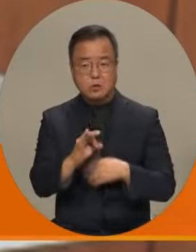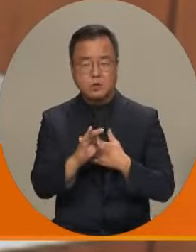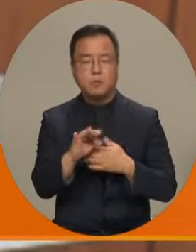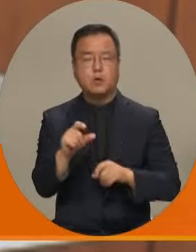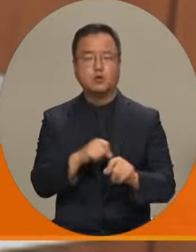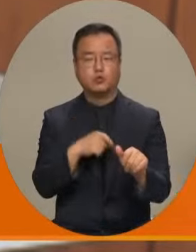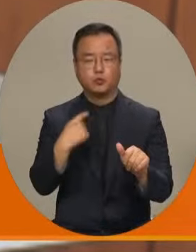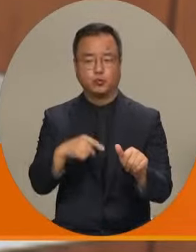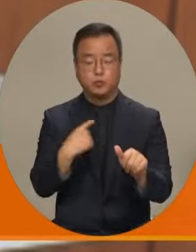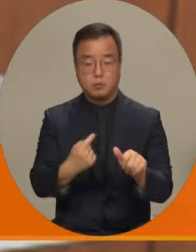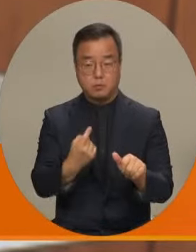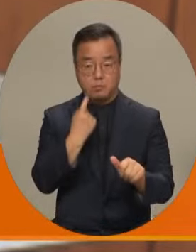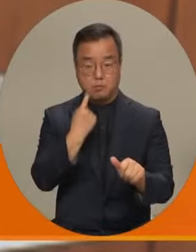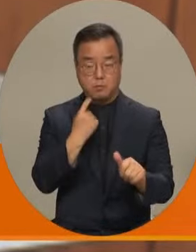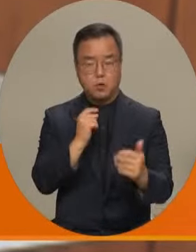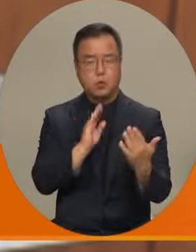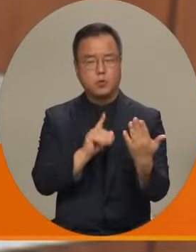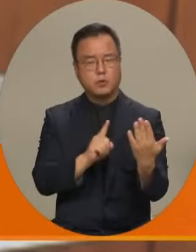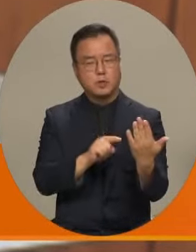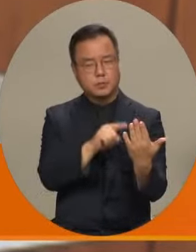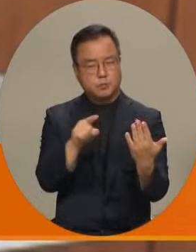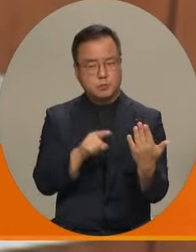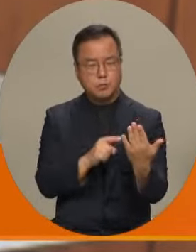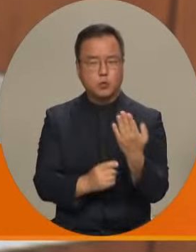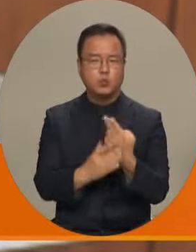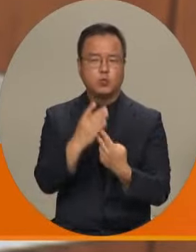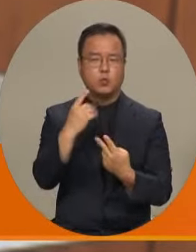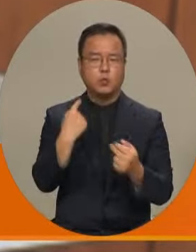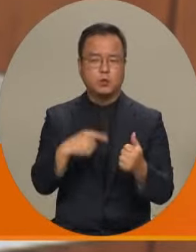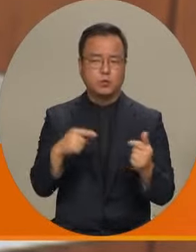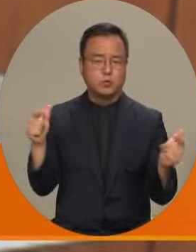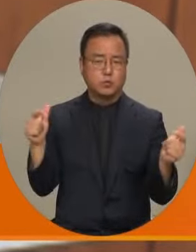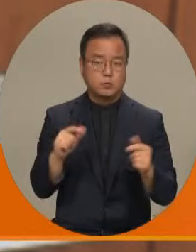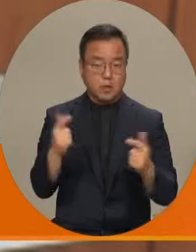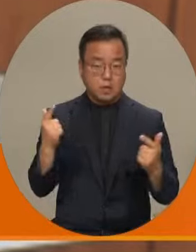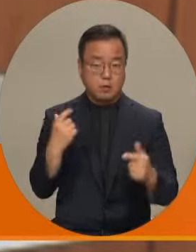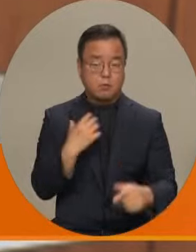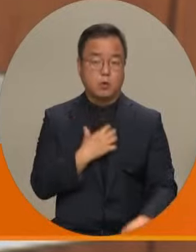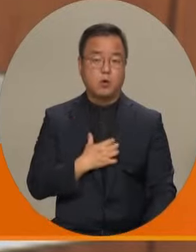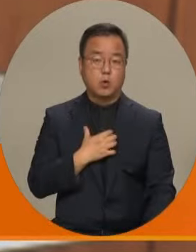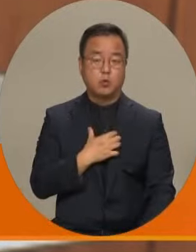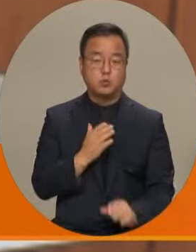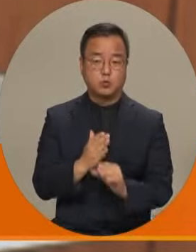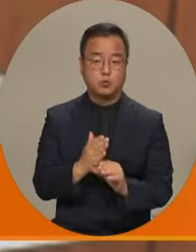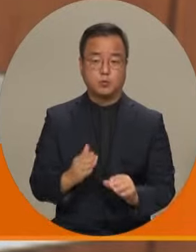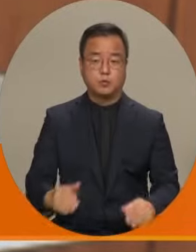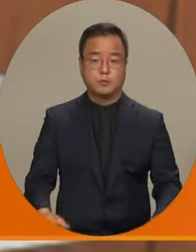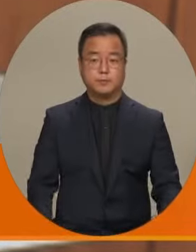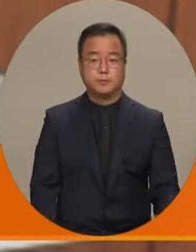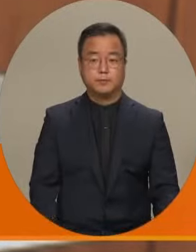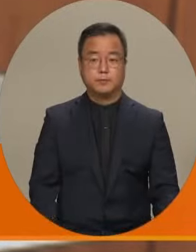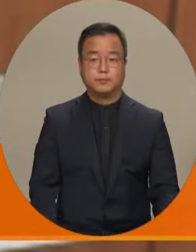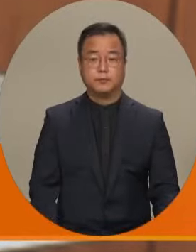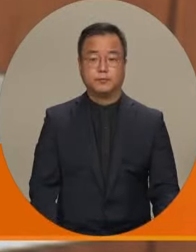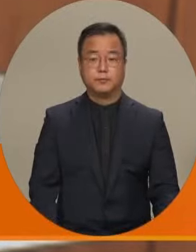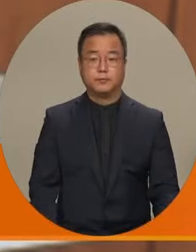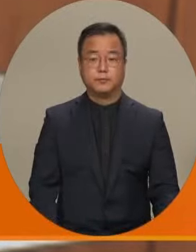학생들의 통합교육이 위축되지는 않을지 우려의 목소리도 나오는데요. 먼저 영상 보고 오겠습니다.